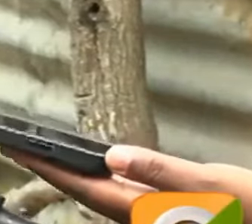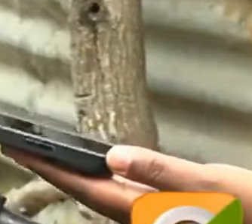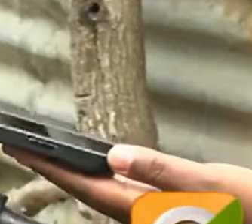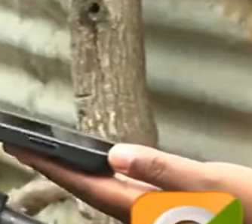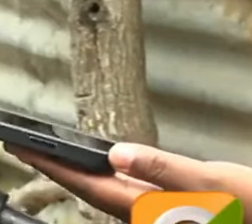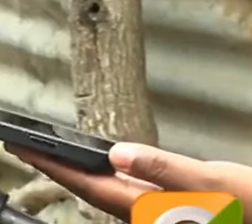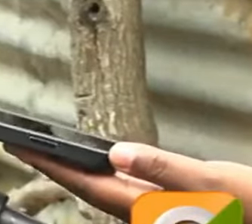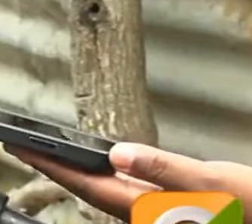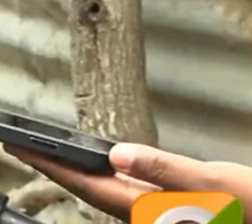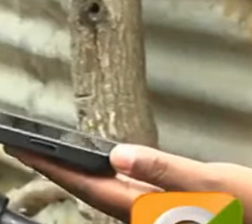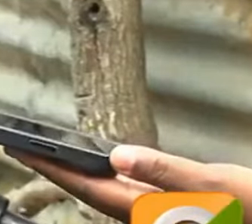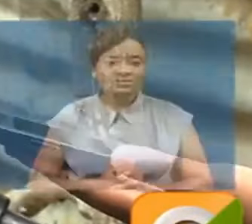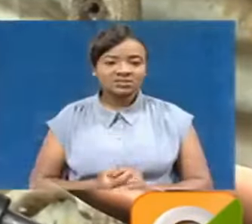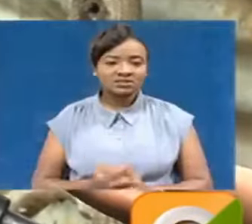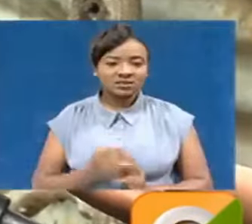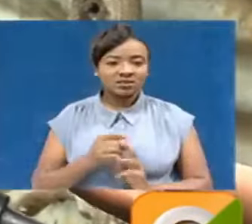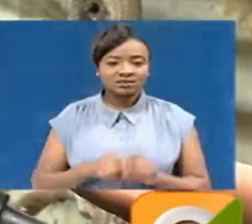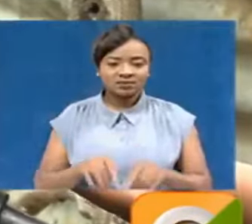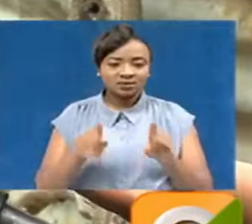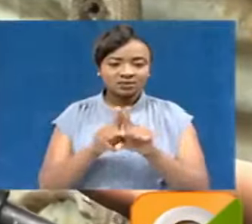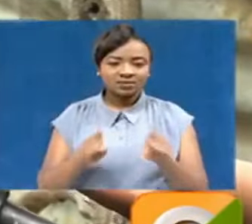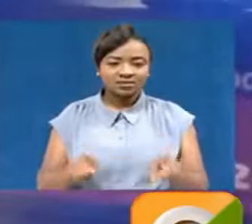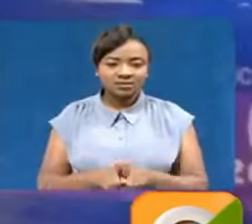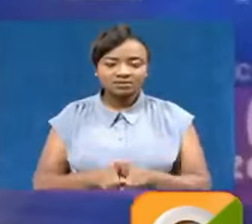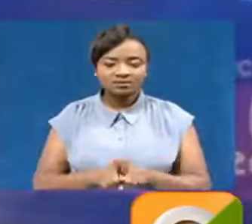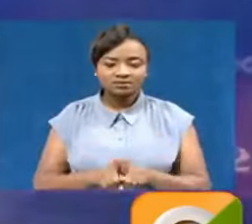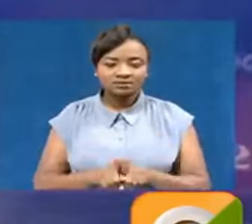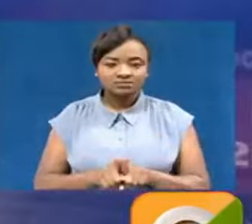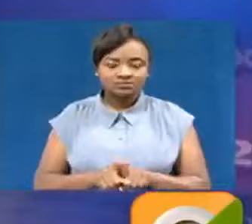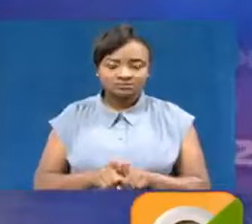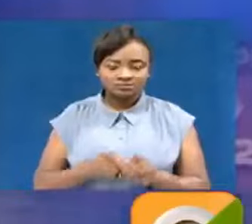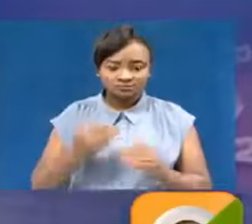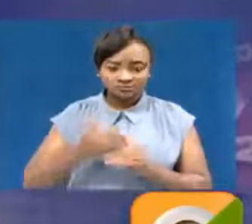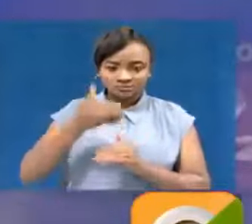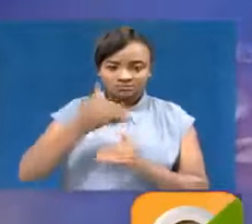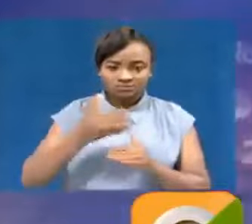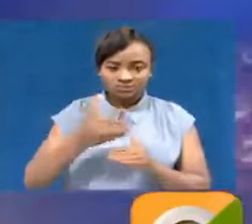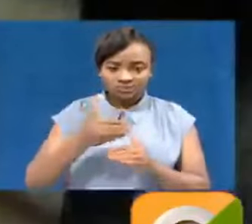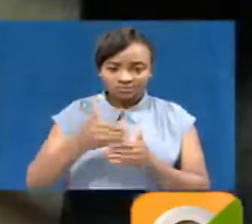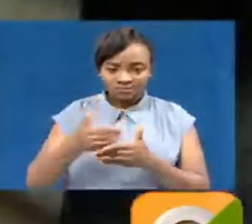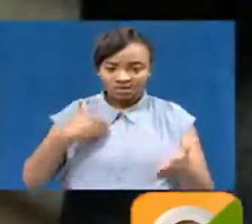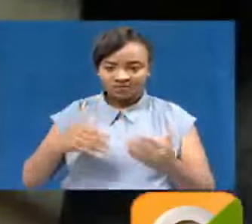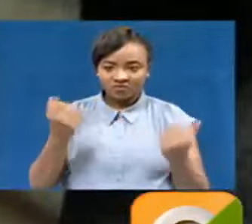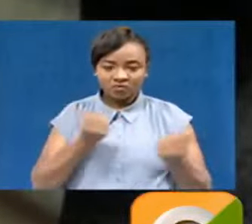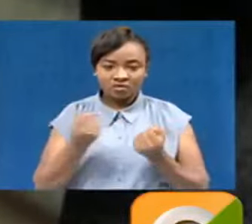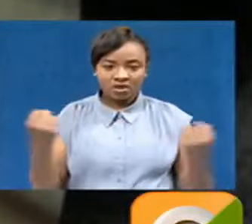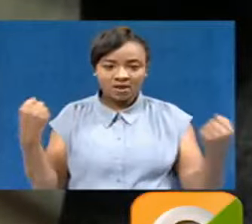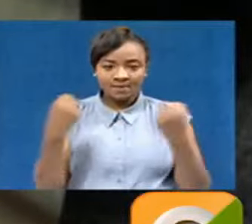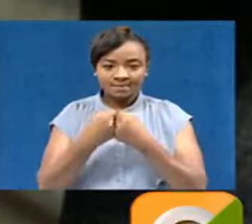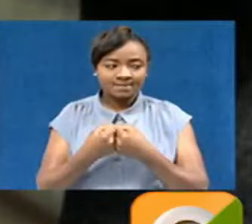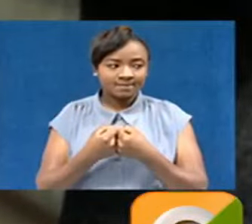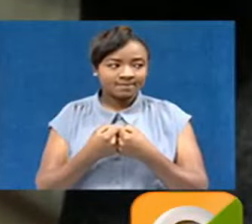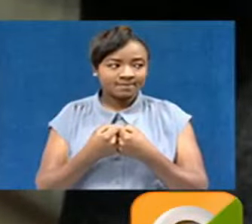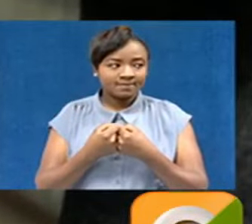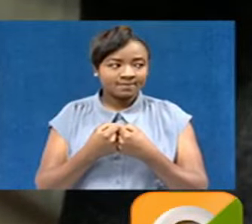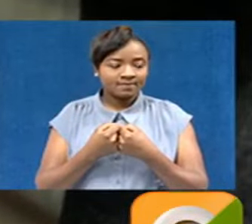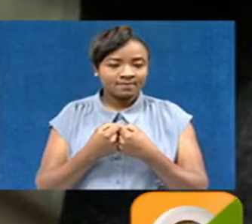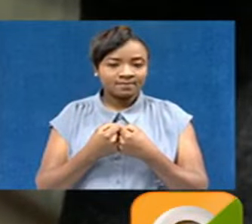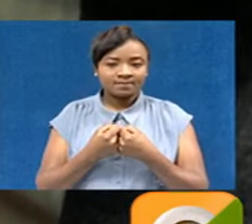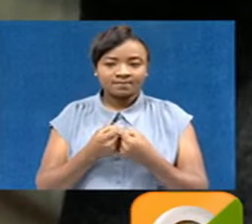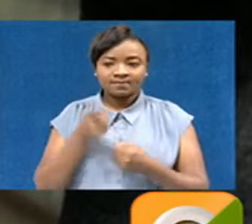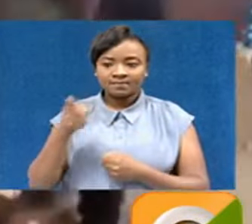na sasa tuna shida kubwa. Kabla ya ajali, Njeri na mwanawe walikuwa miongoni mwa